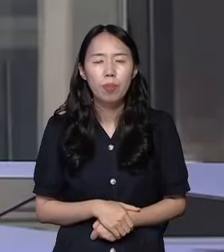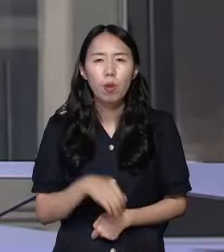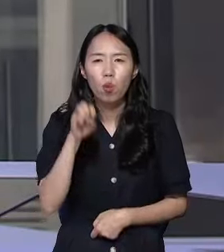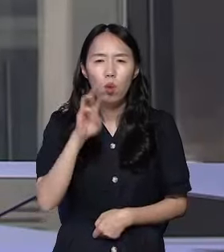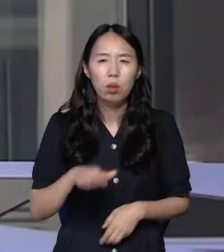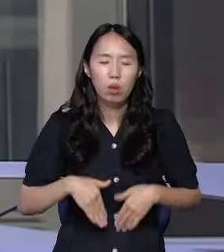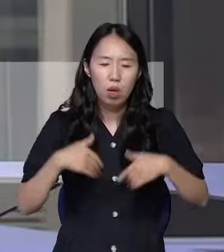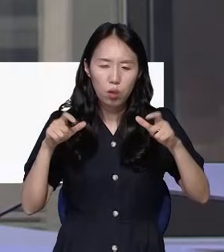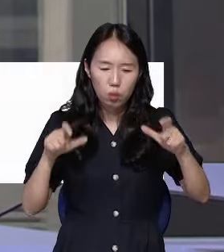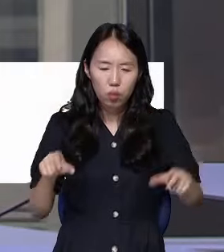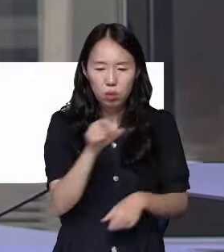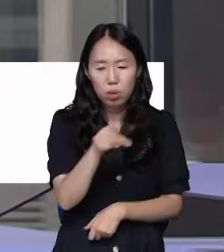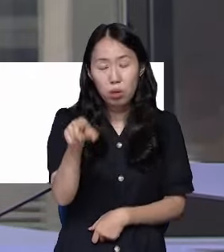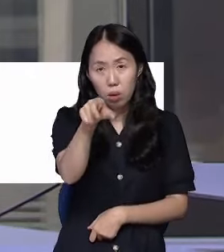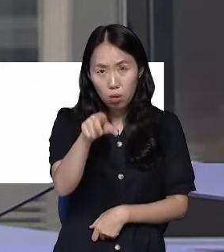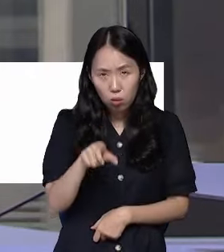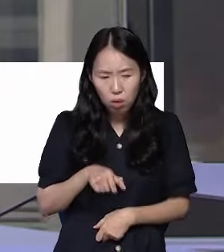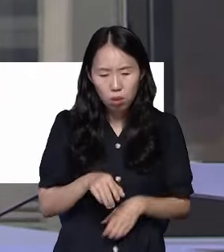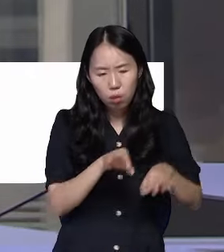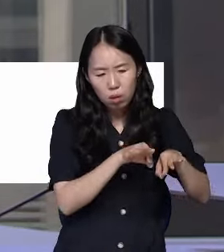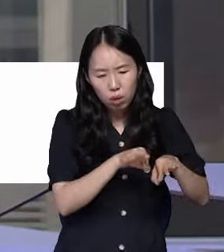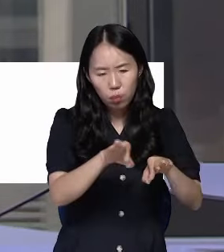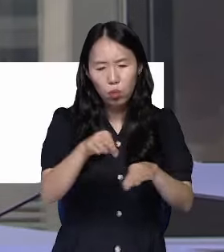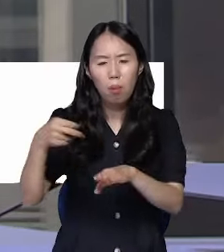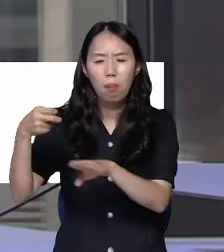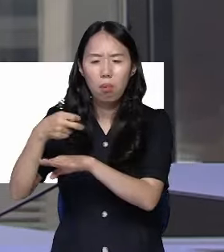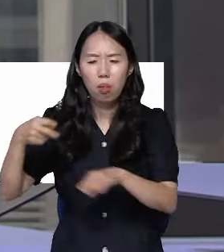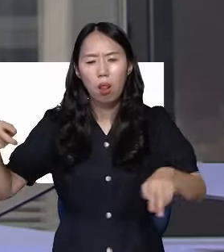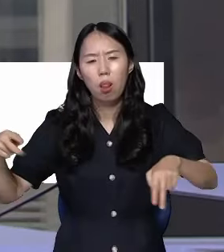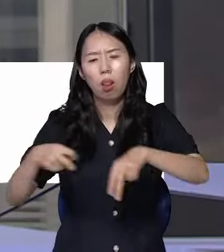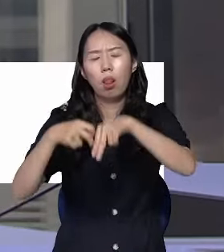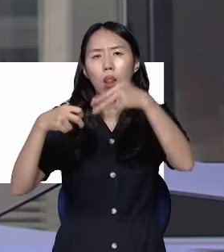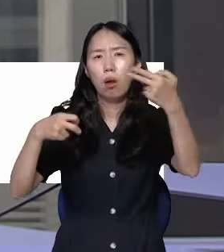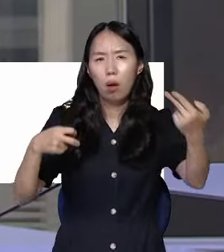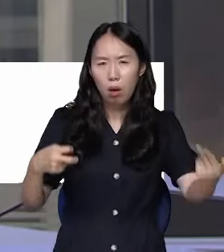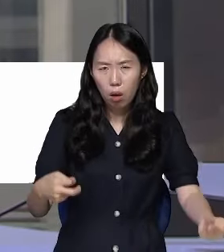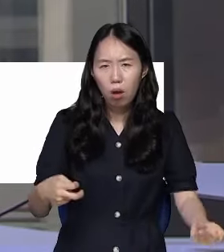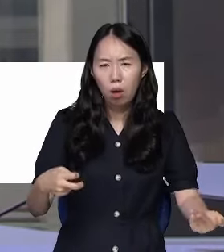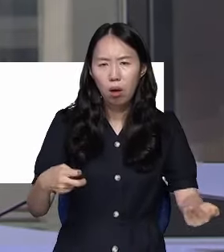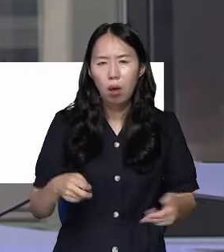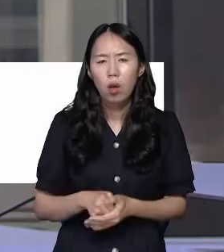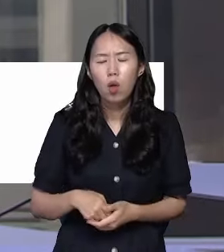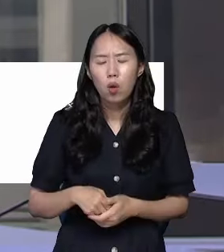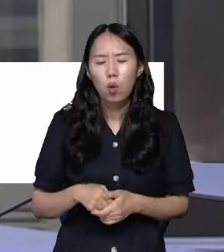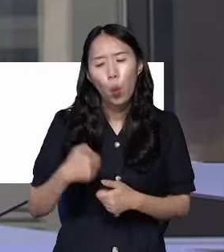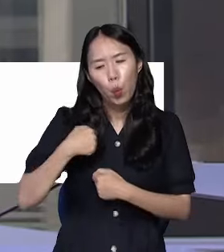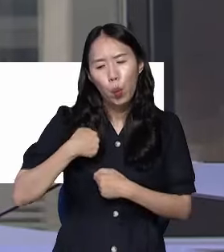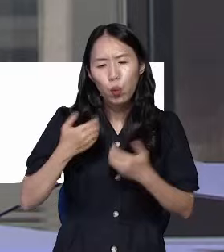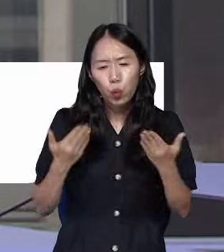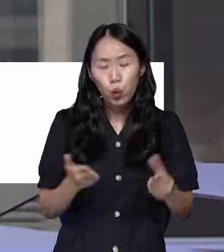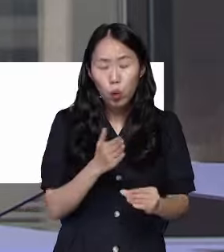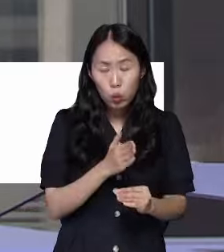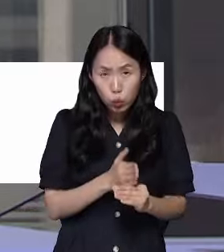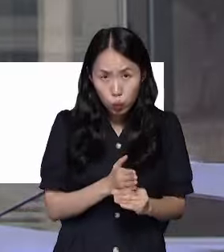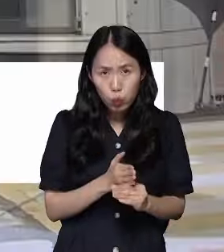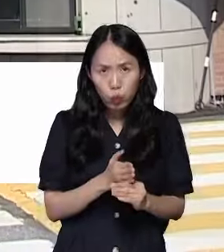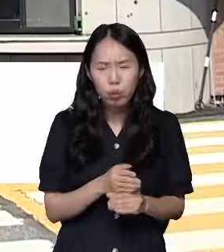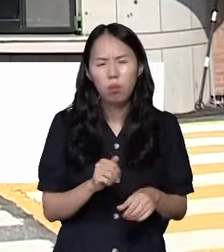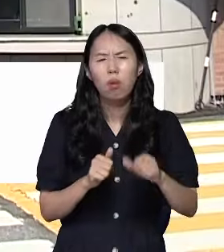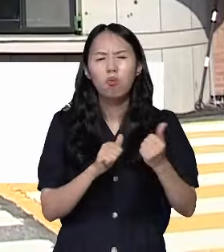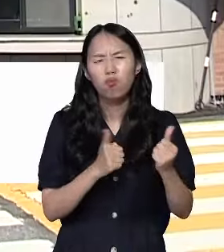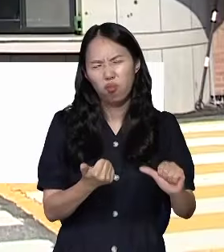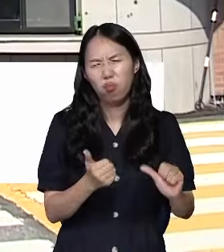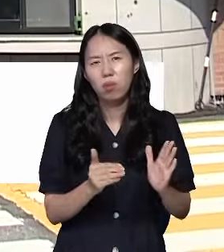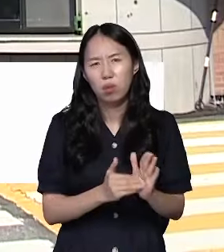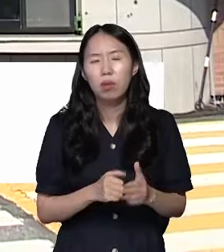광주 남구의 한 사거리에서 전동 킥보드와 통근버스가 충돌해 전역 전 휴가 중인 20대 육군 병장이